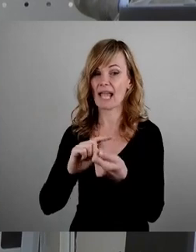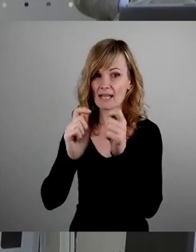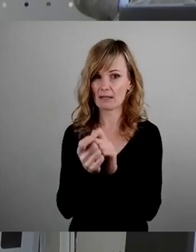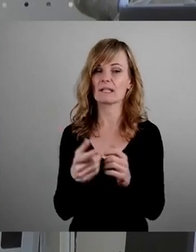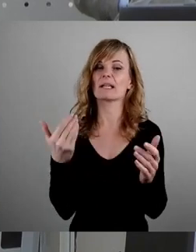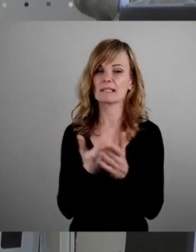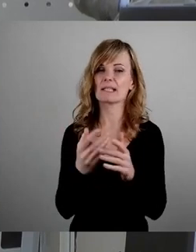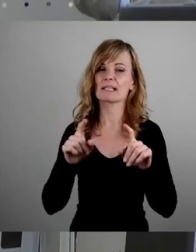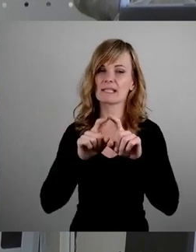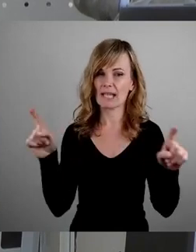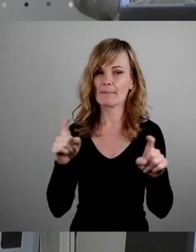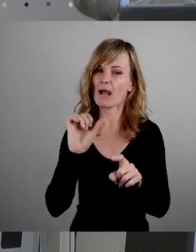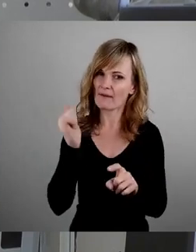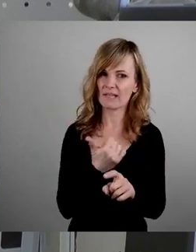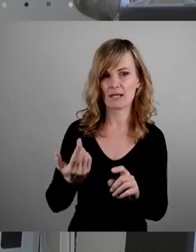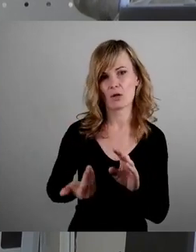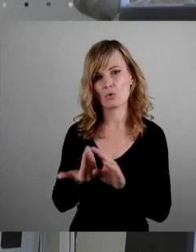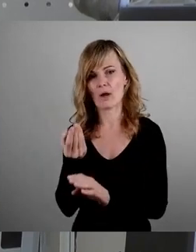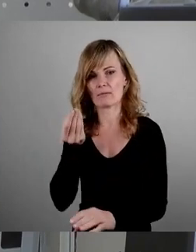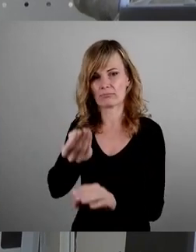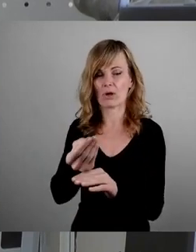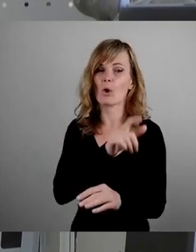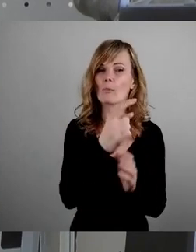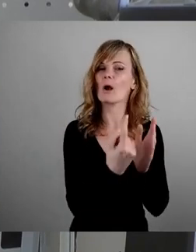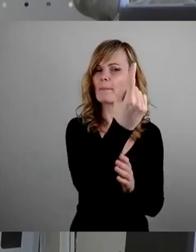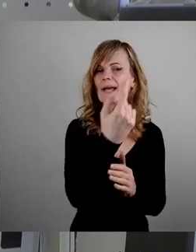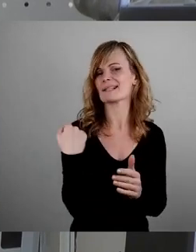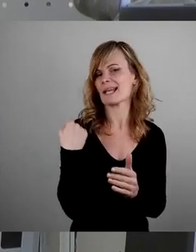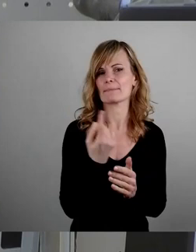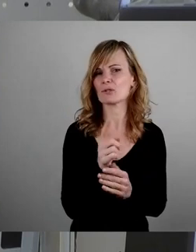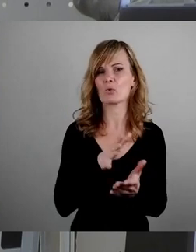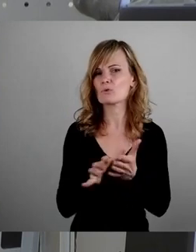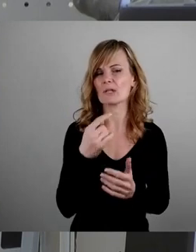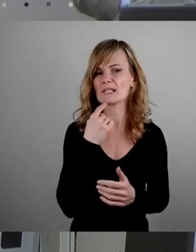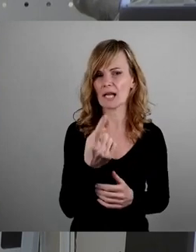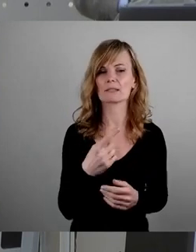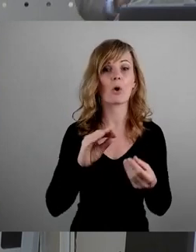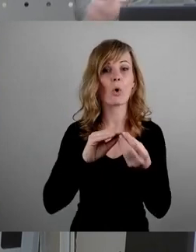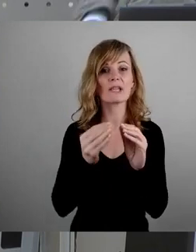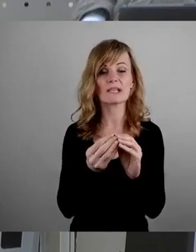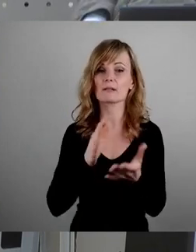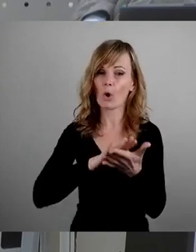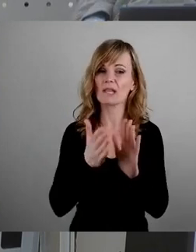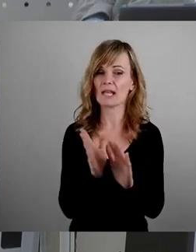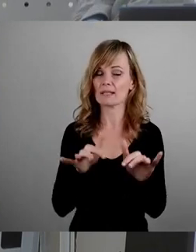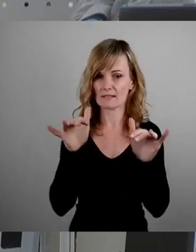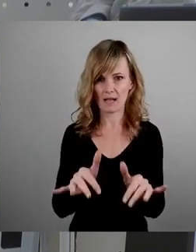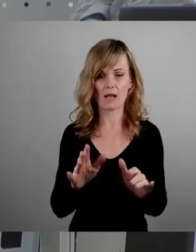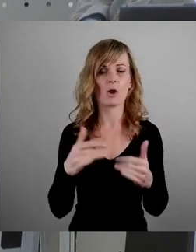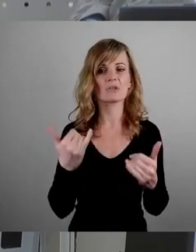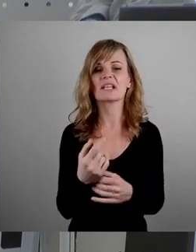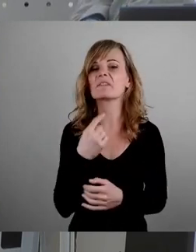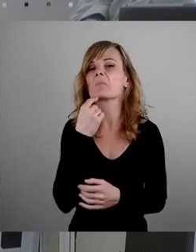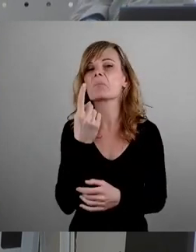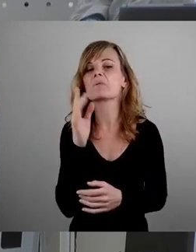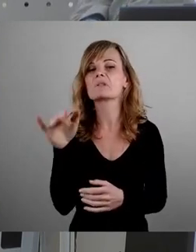aufmachen. Der Bürgermeister hat nie umsonst gesagt, dass da ein Konsens da ist. Und nun ist es eben, nun mag es trivial klingen, dass wir hier